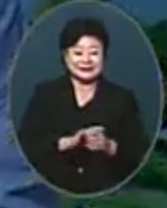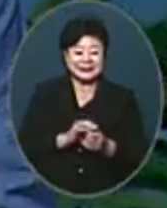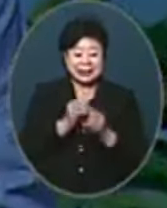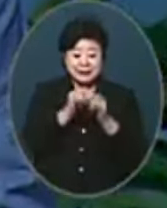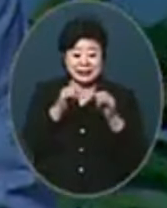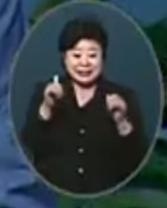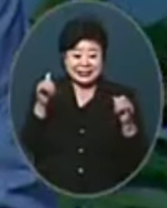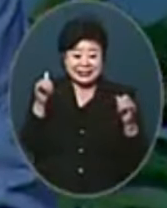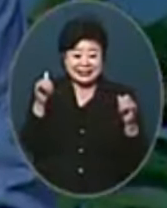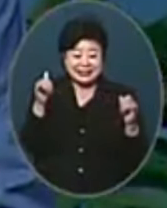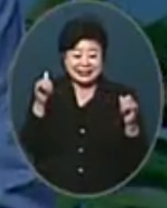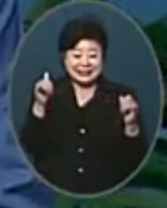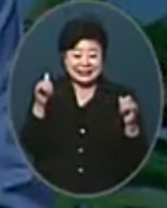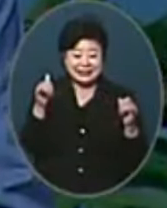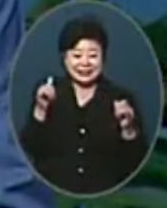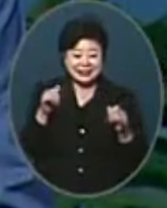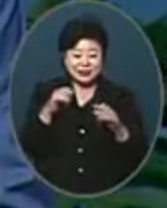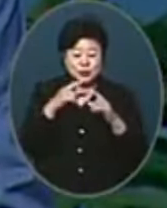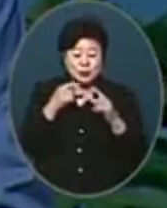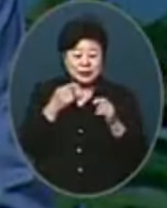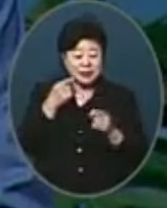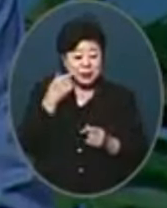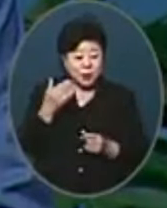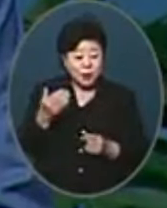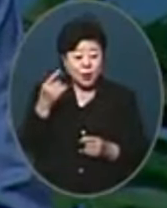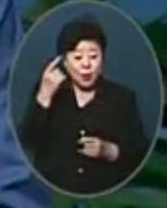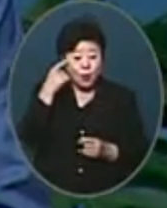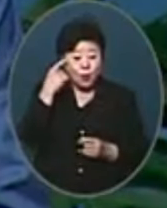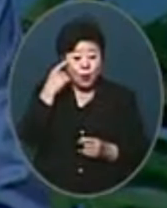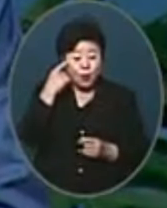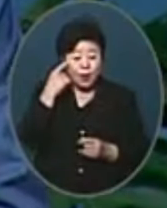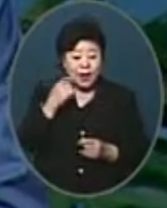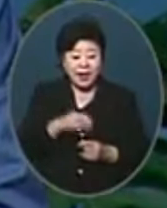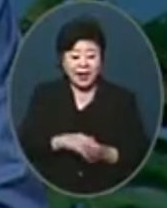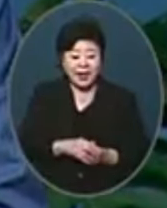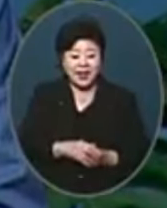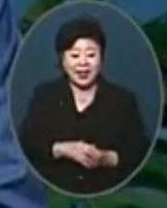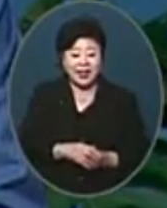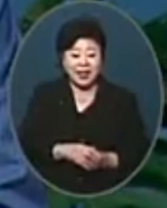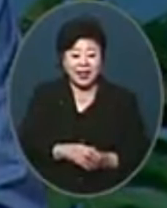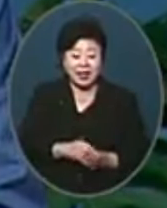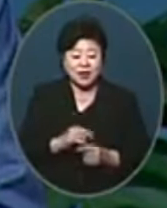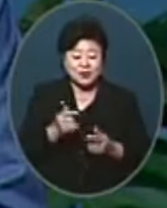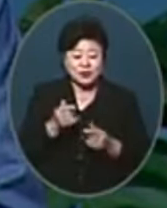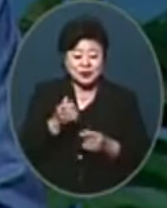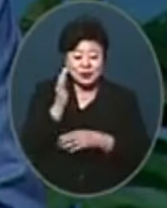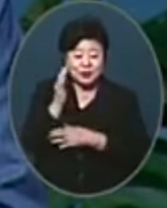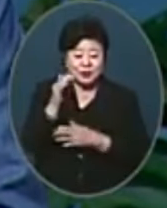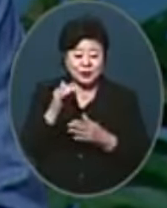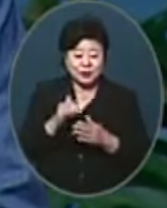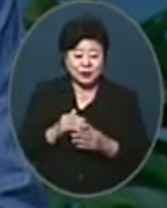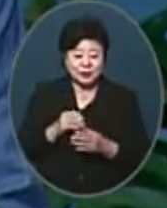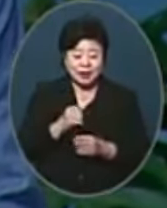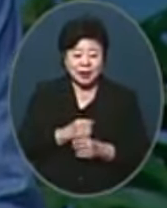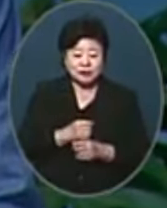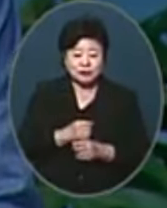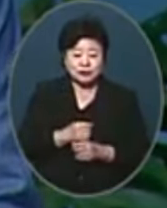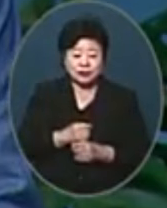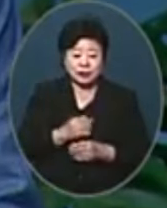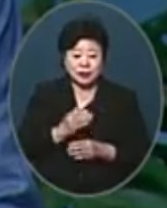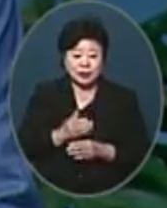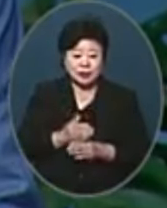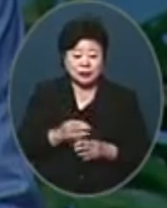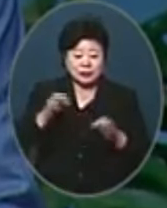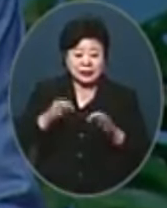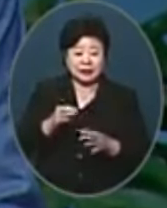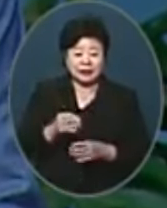사람들이 제일 보고 왜 전번 주일을 설교를 하다 말았냐, 그렇게